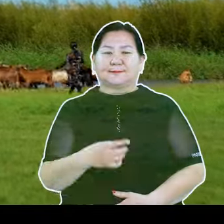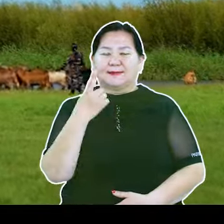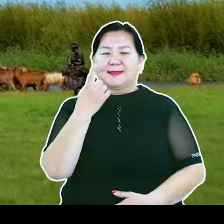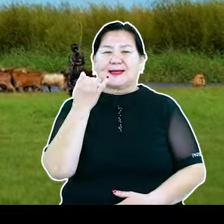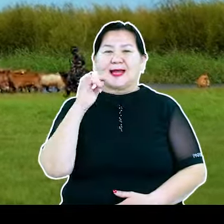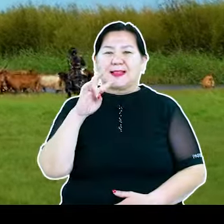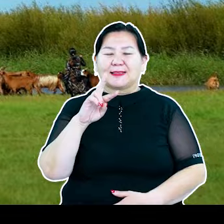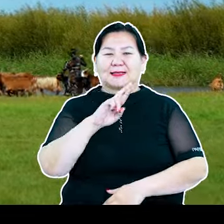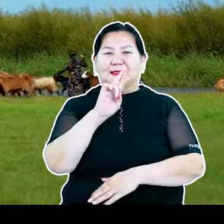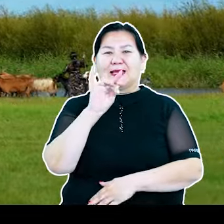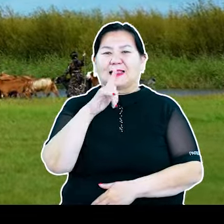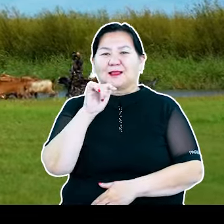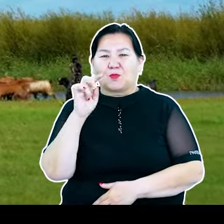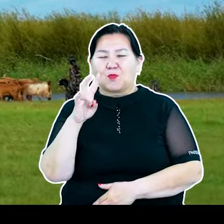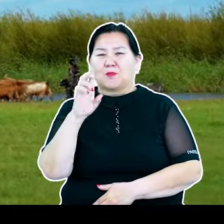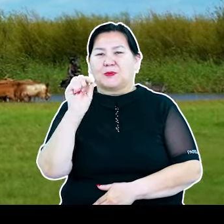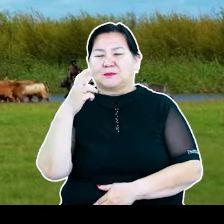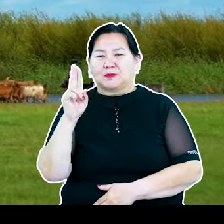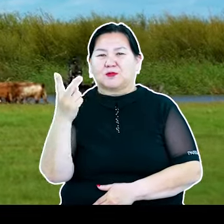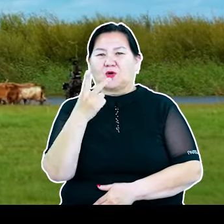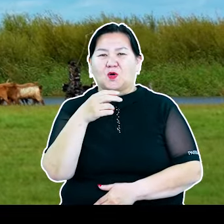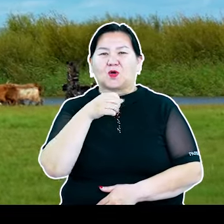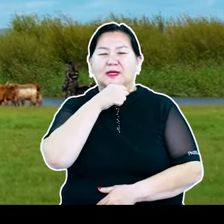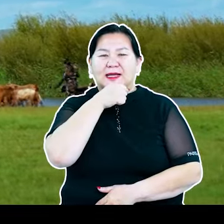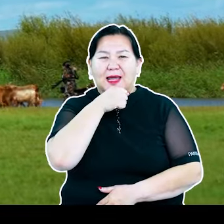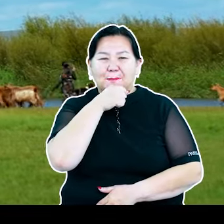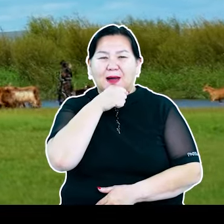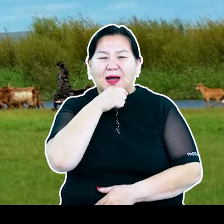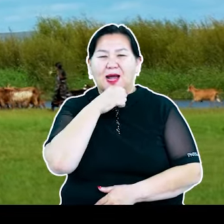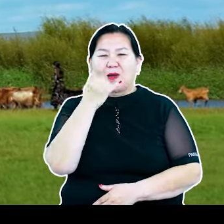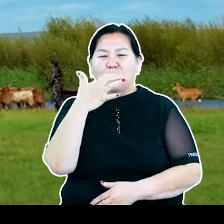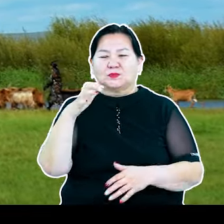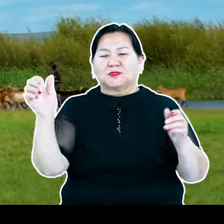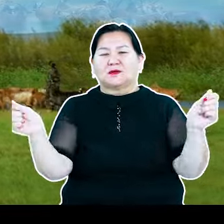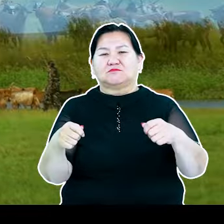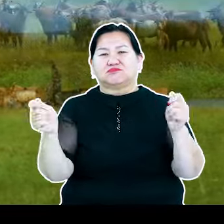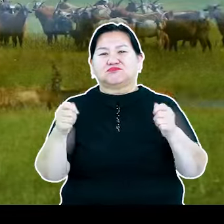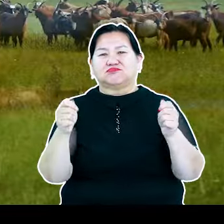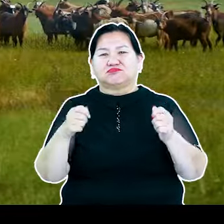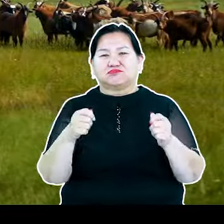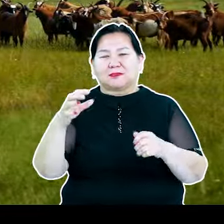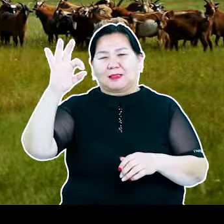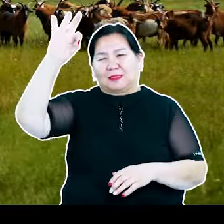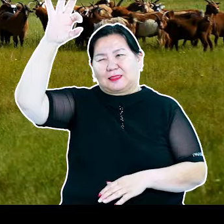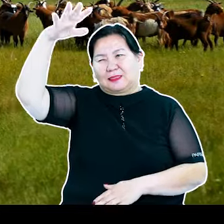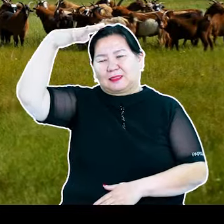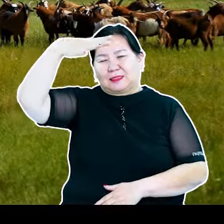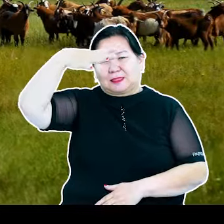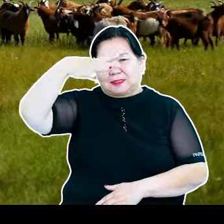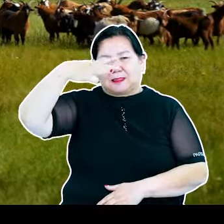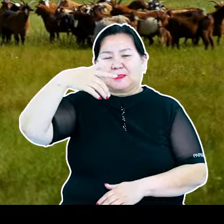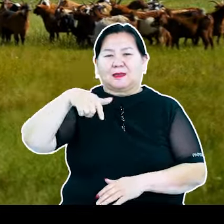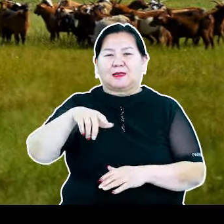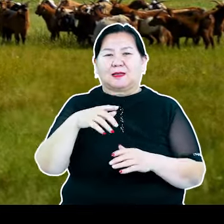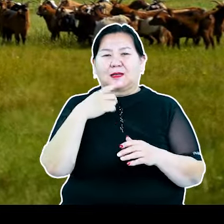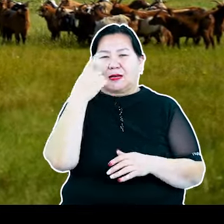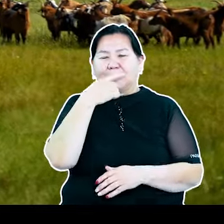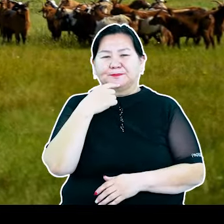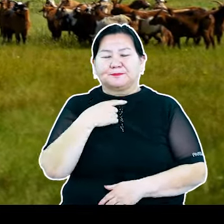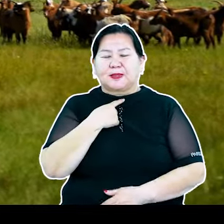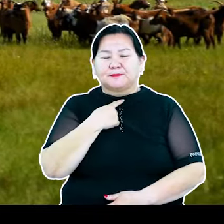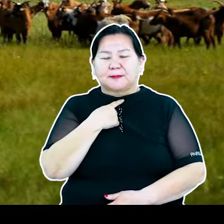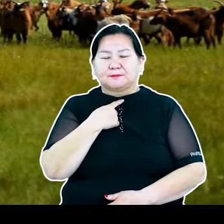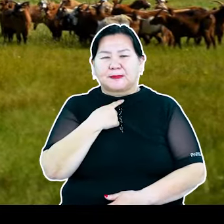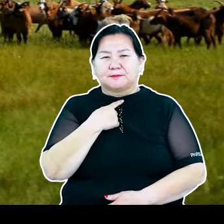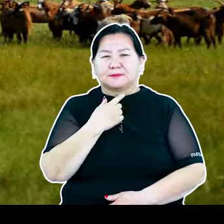Нэгэн нарлаг өдөр Ялгуун Батболд хоёр хонь ямаага услахаар голын зүг туун явж байлаа. Нар халуунаар төөнөж тэдний ам